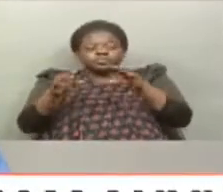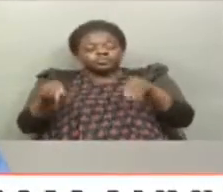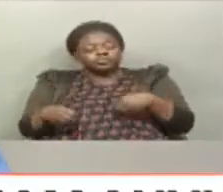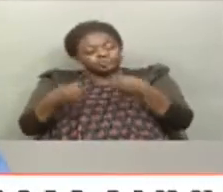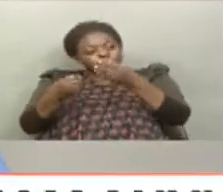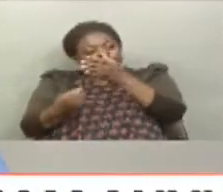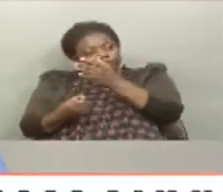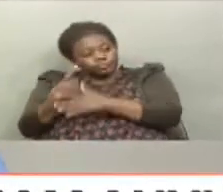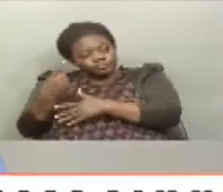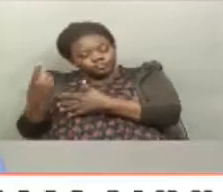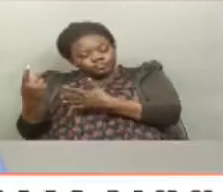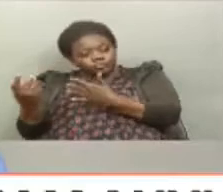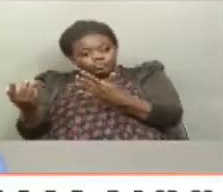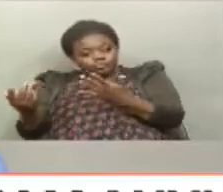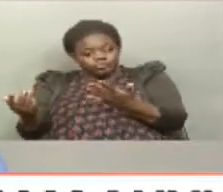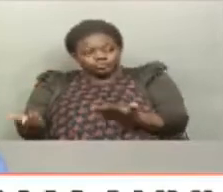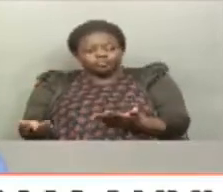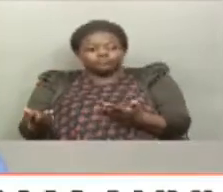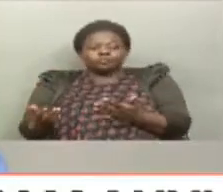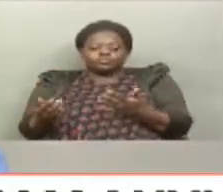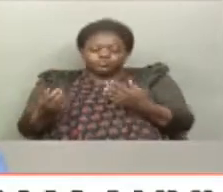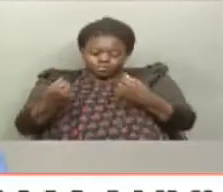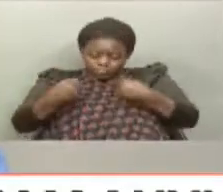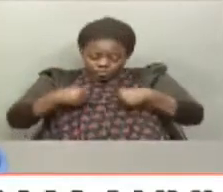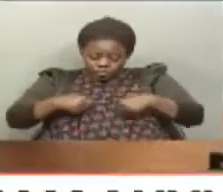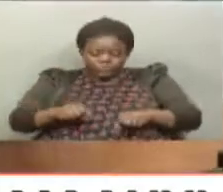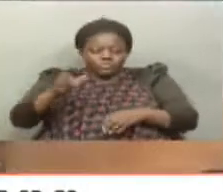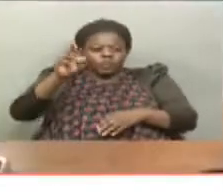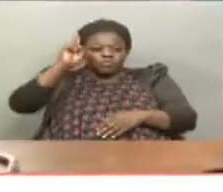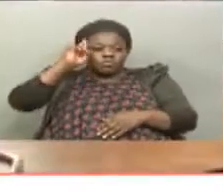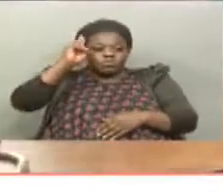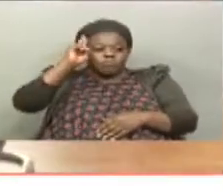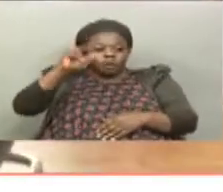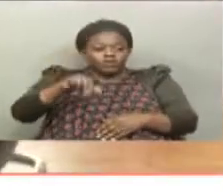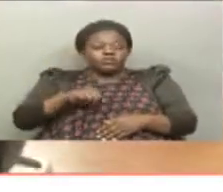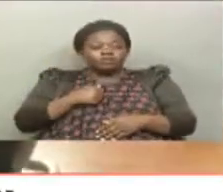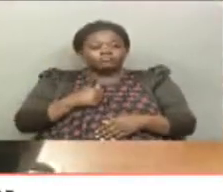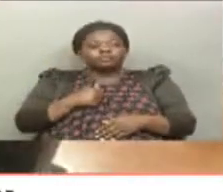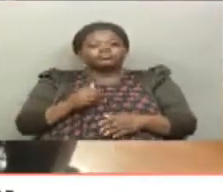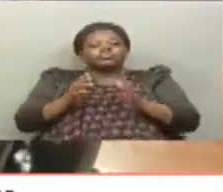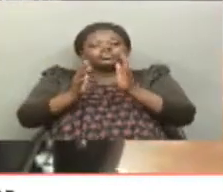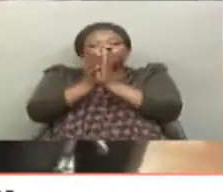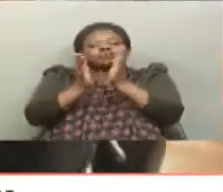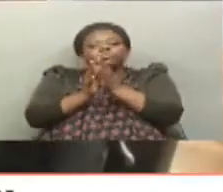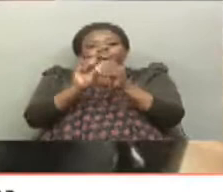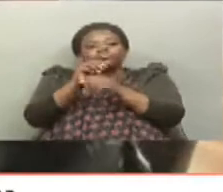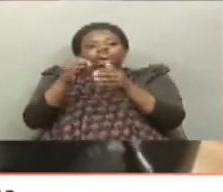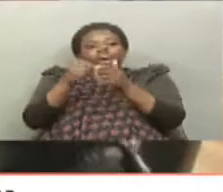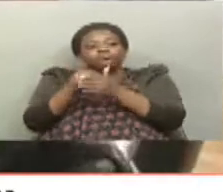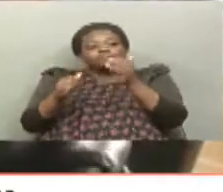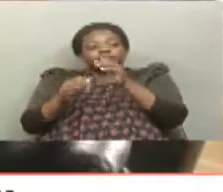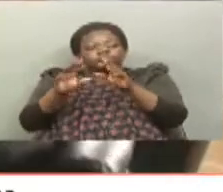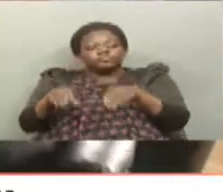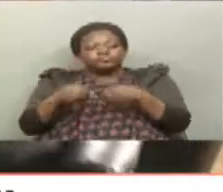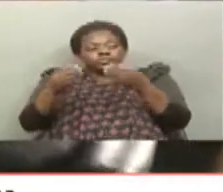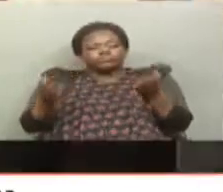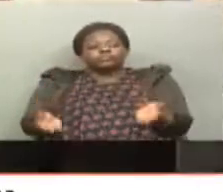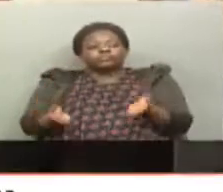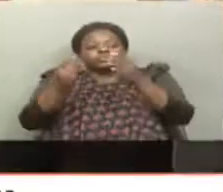opportunity tukuwadde omukisa weekole ki wejjukanye. Sendege yatangaziza ku nsimbi ezabaweebwa okusitula